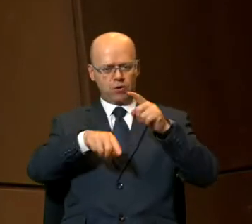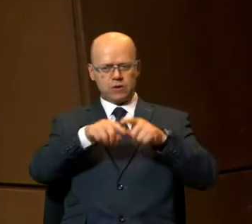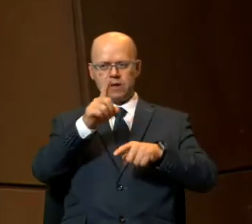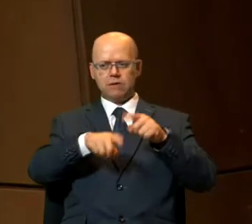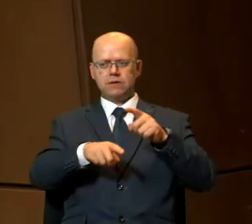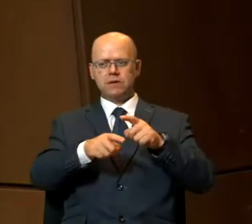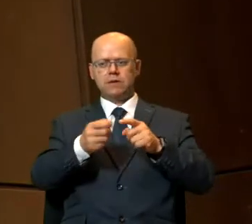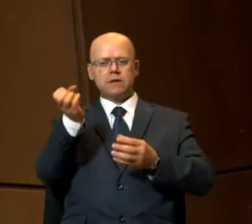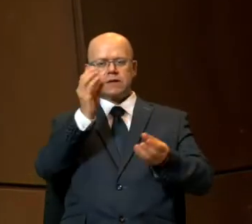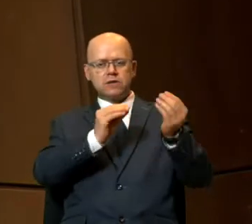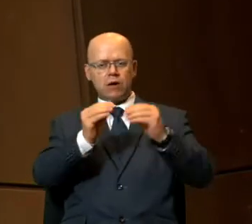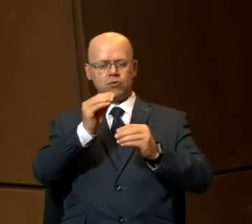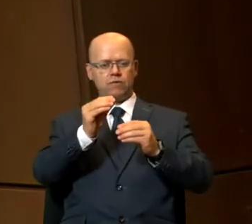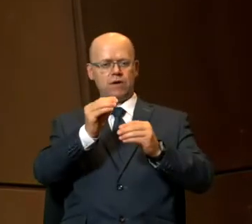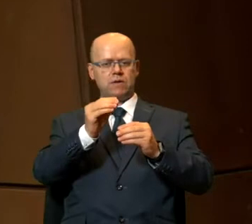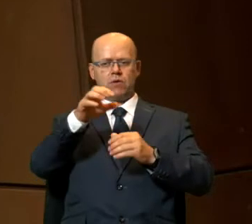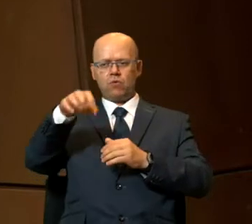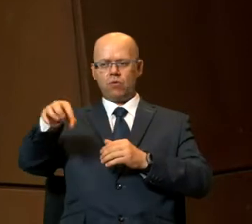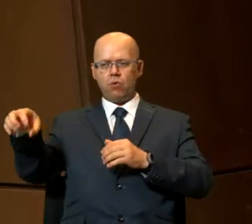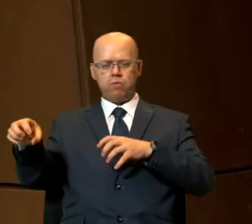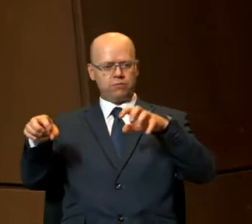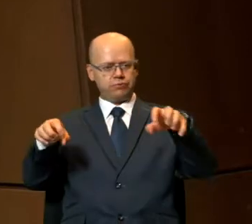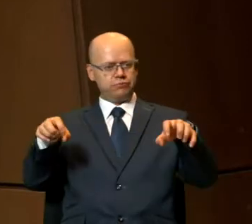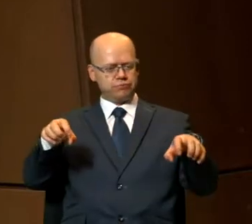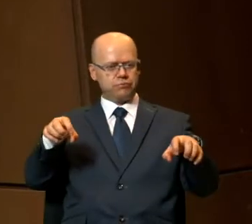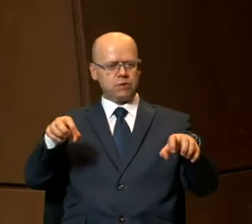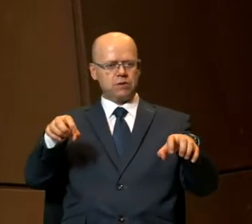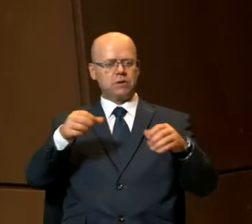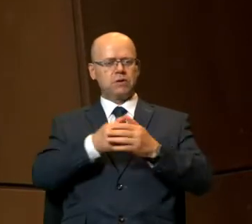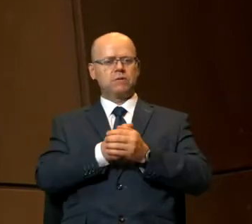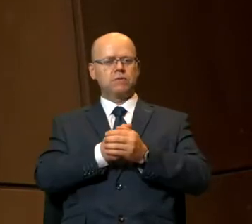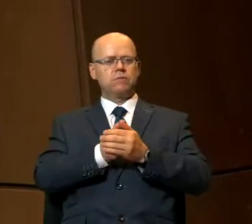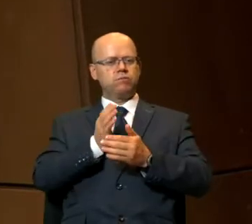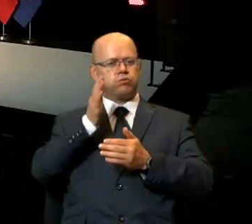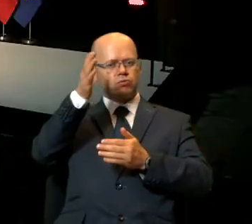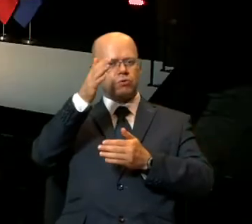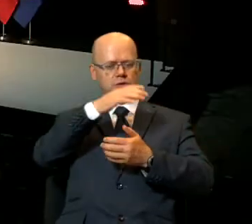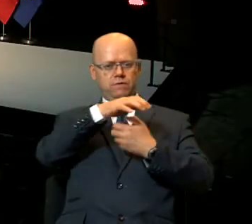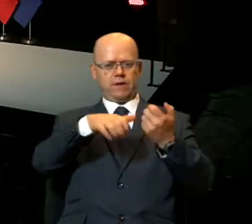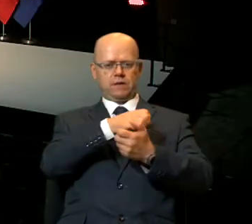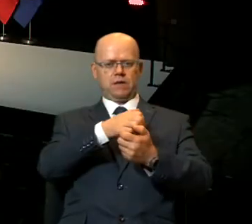jest kształtowanie ciał politycznych lub społeczności, świata, w którym żyjemy.